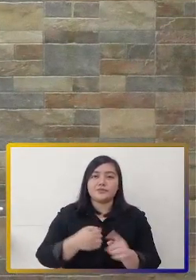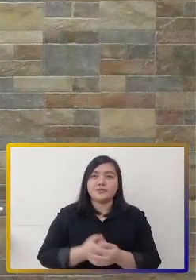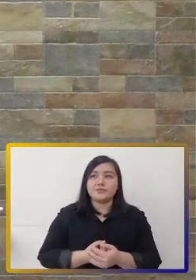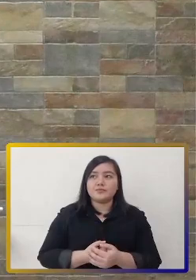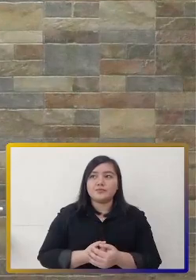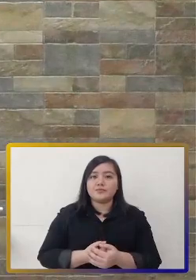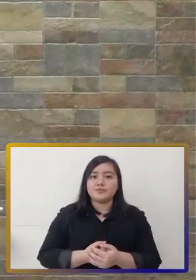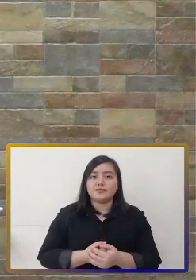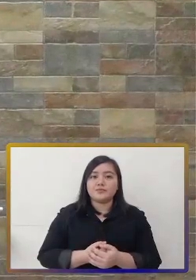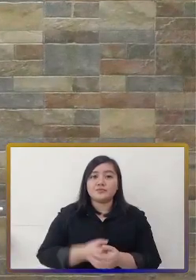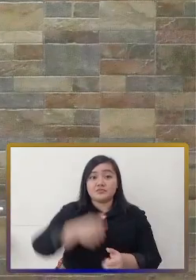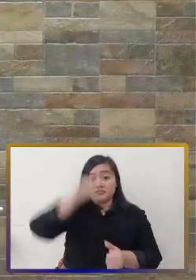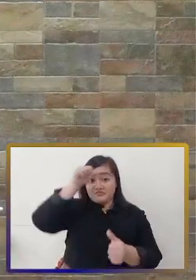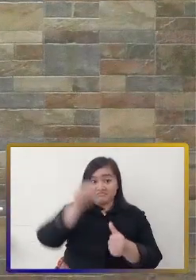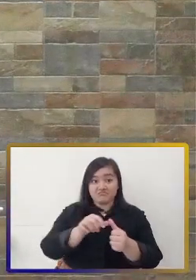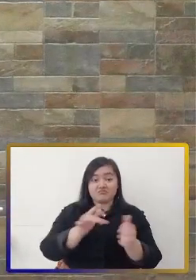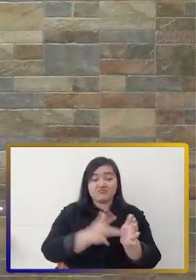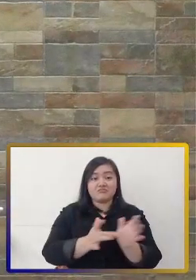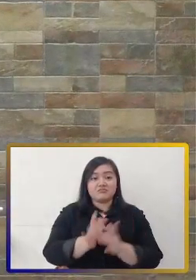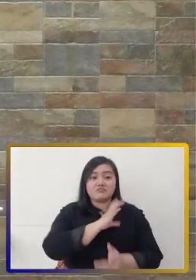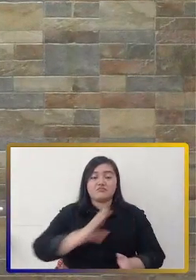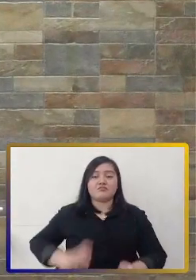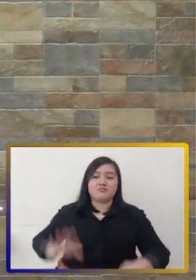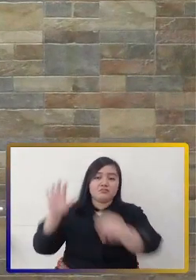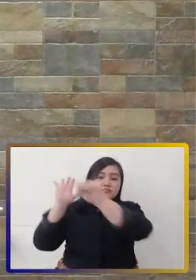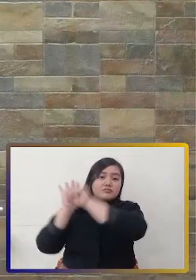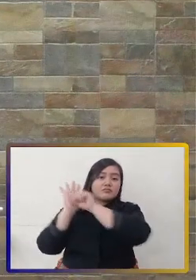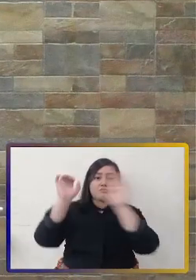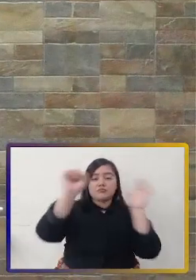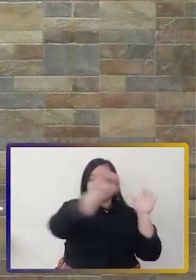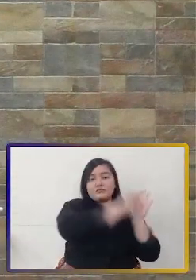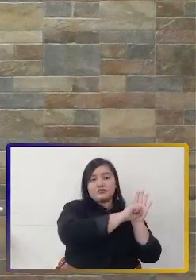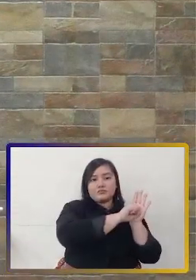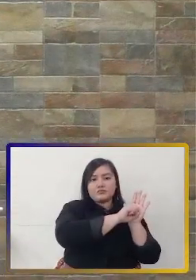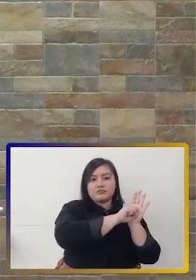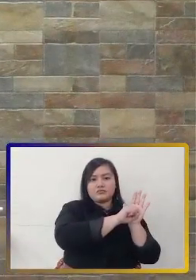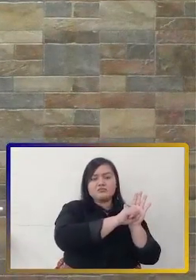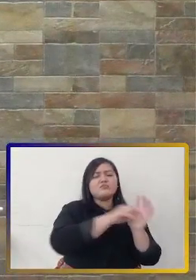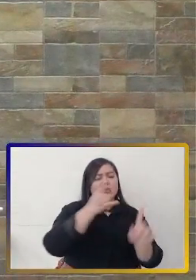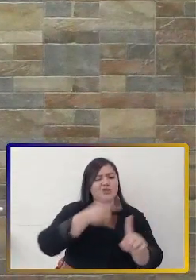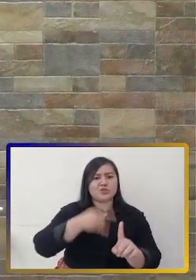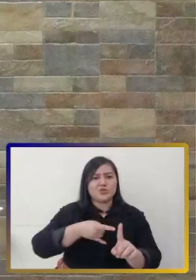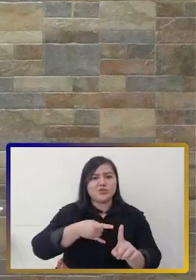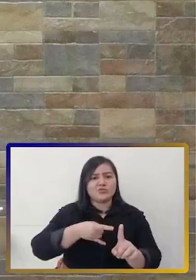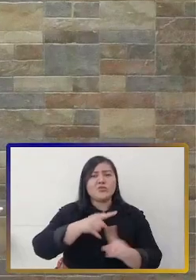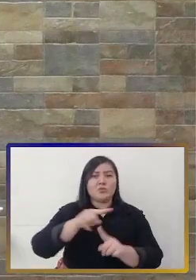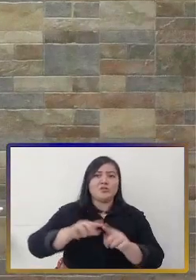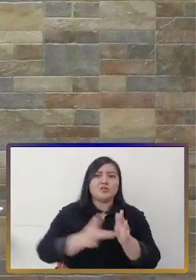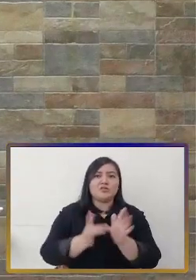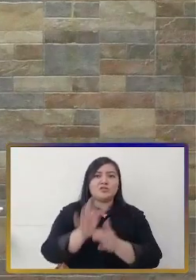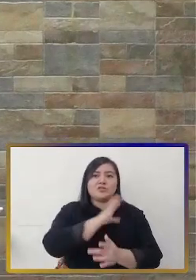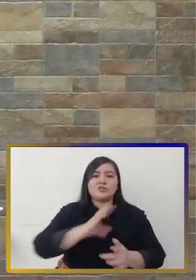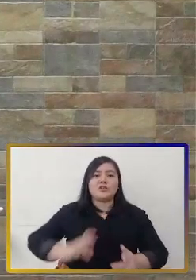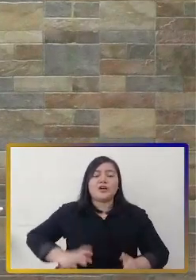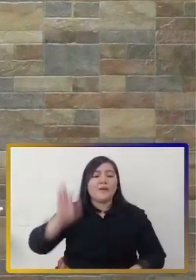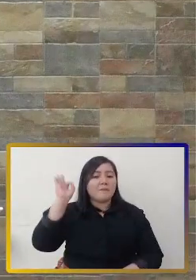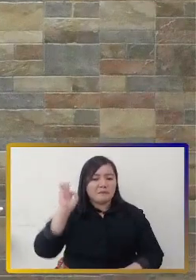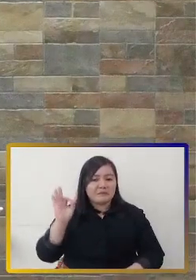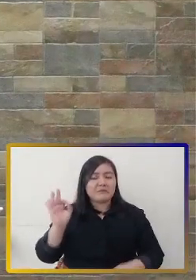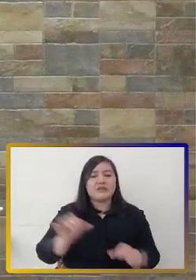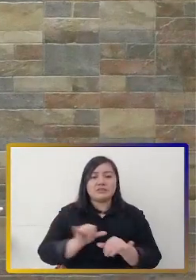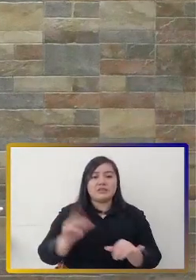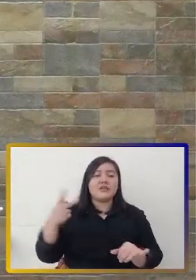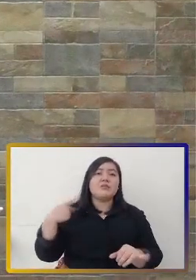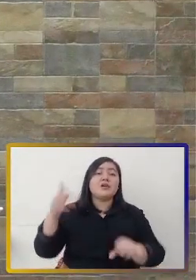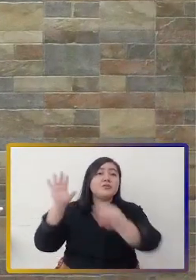siya sa cross. That's persecution. You see, nung nag-preach pa lang siya, may persecution na. Ito pang kanyang pagkamatay,